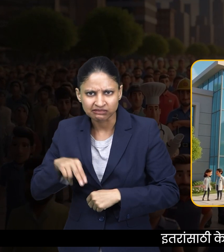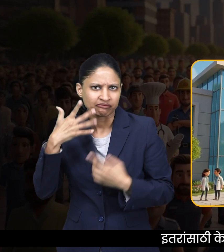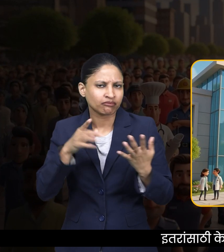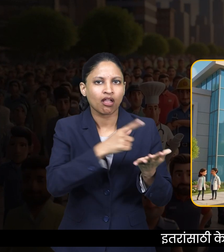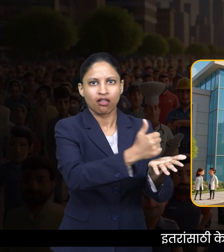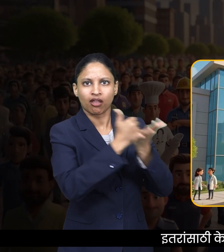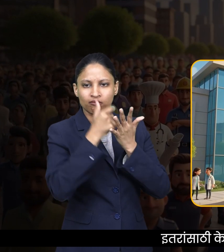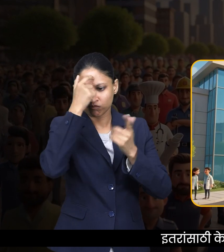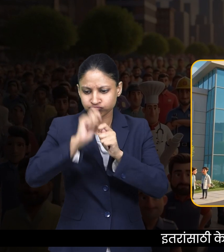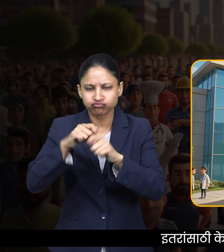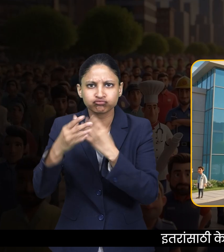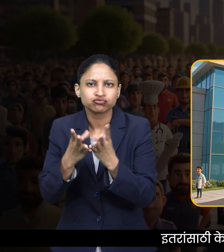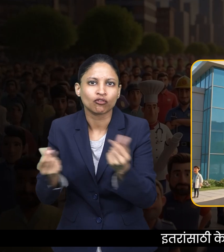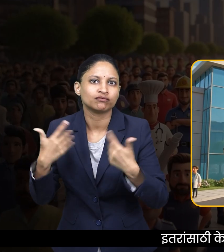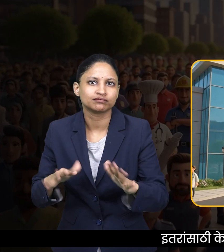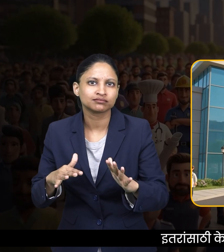इतरांसाठी केलेली मदत किंवा काम.